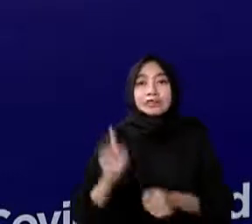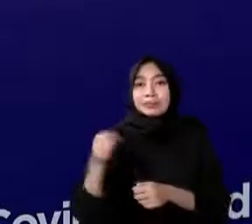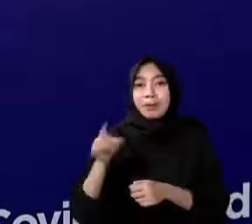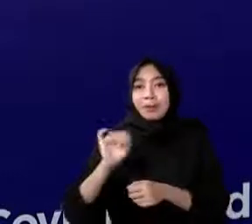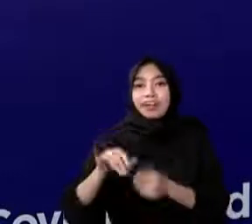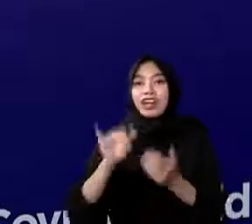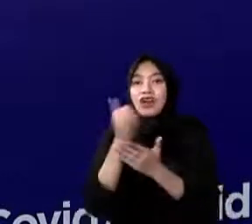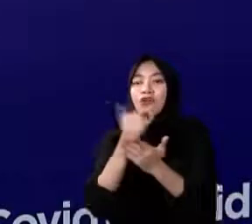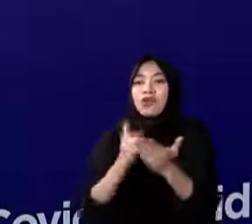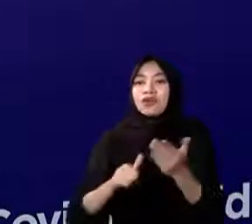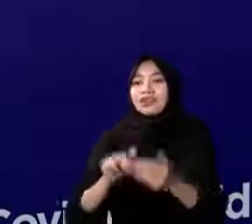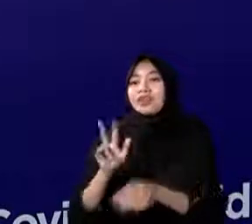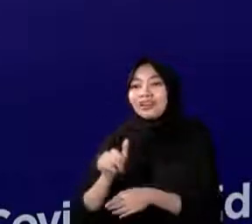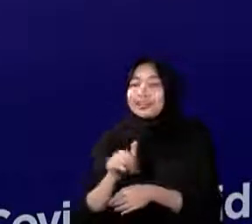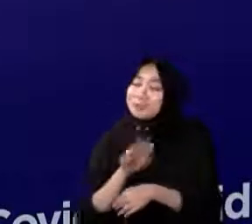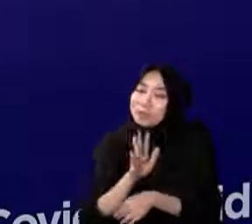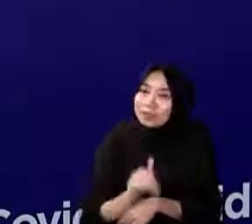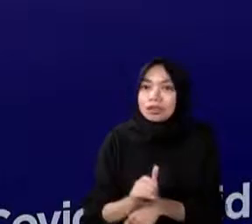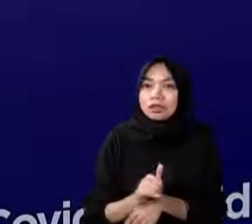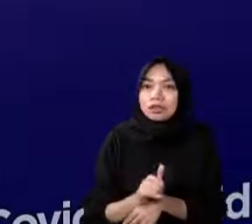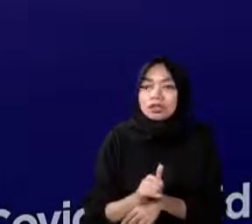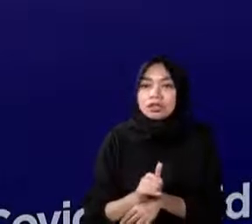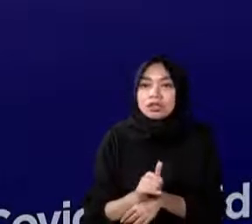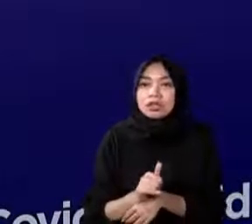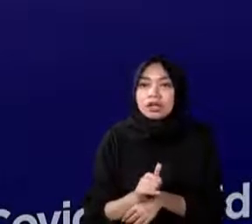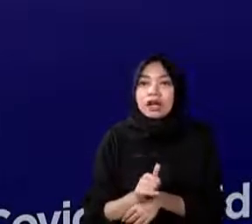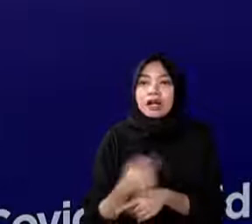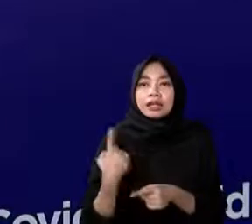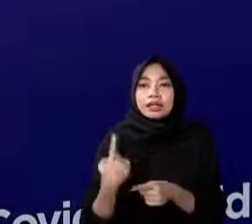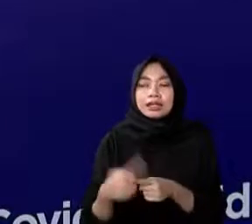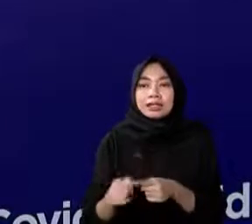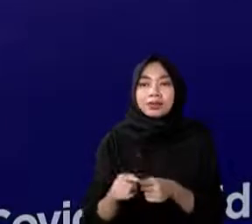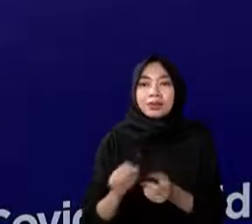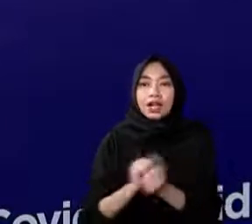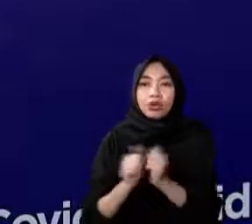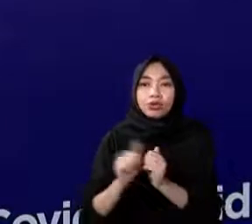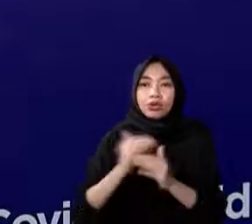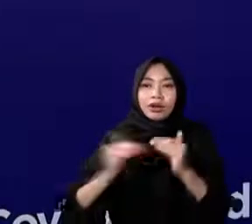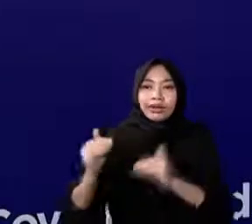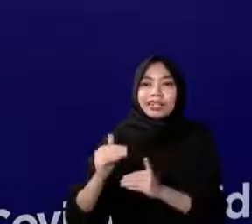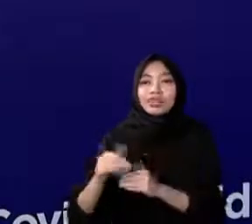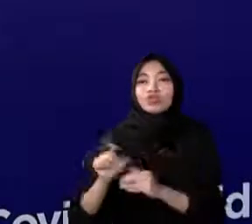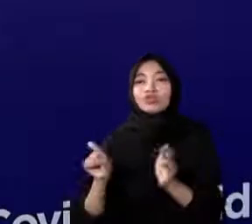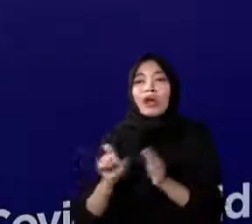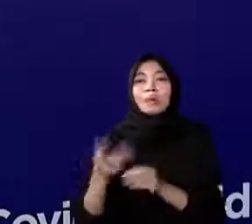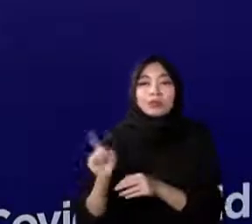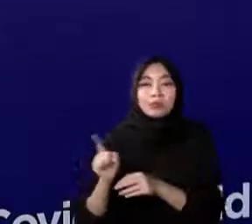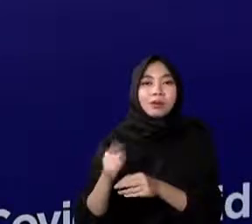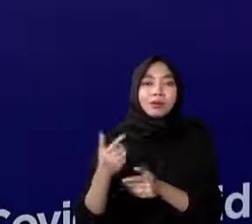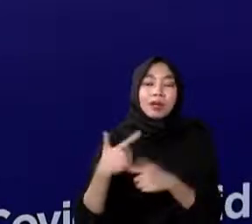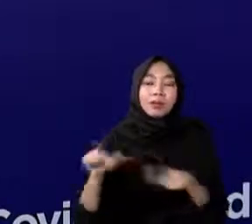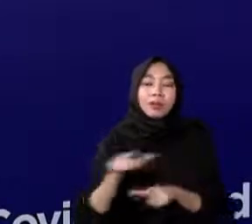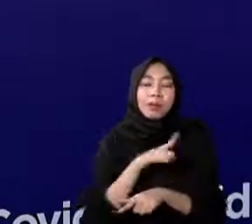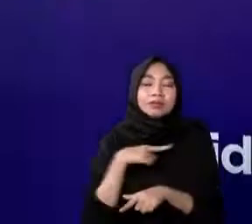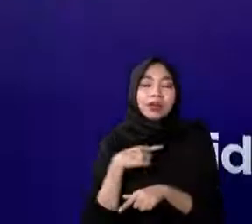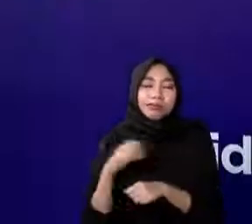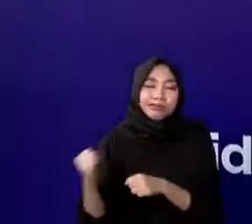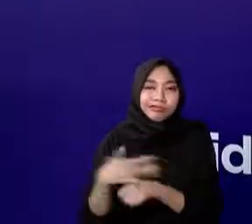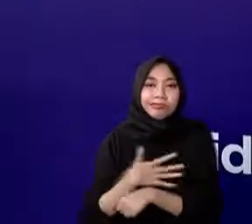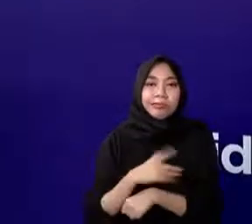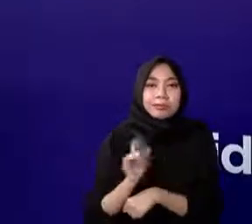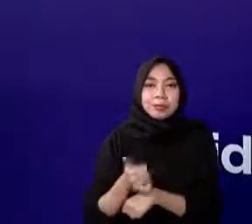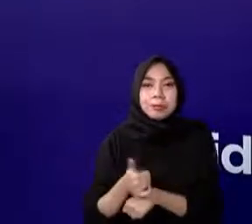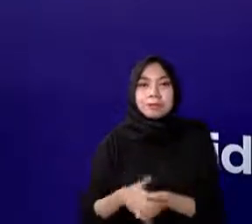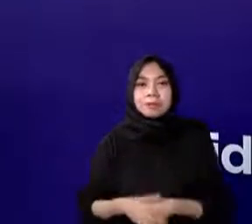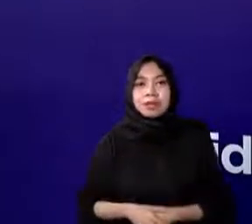Mbak Putri, tapi itu beberapa hal yang juga turut sumbangsih terkait dengan kenaikan kasus dalam beberapa hari terakhir. Iya, kalau boleh tahu juga Mbak Dewi,